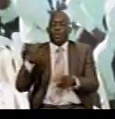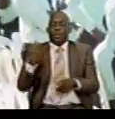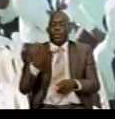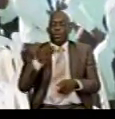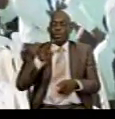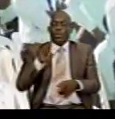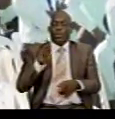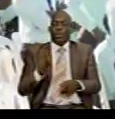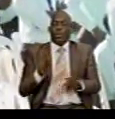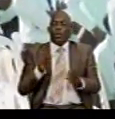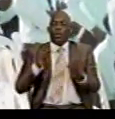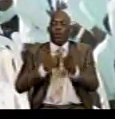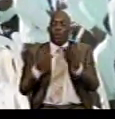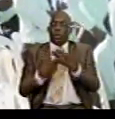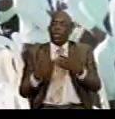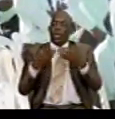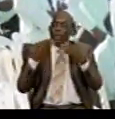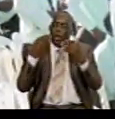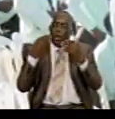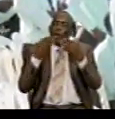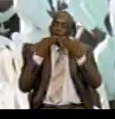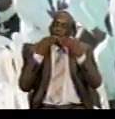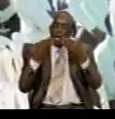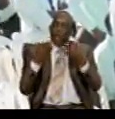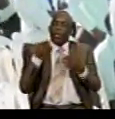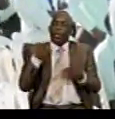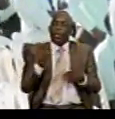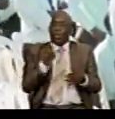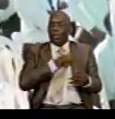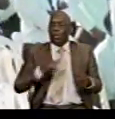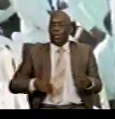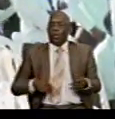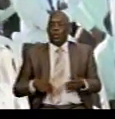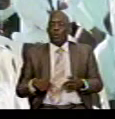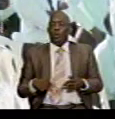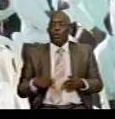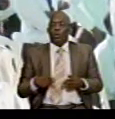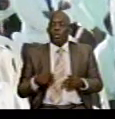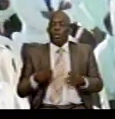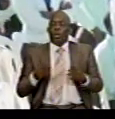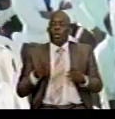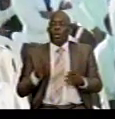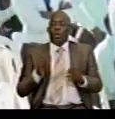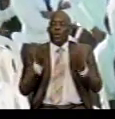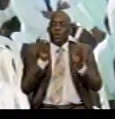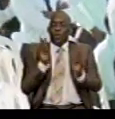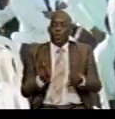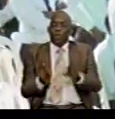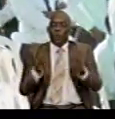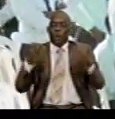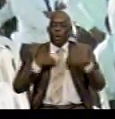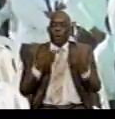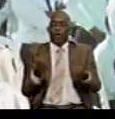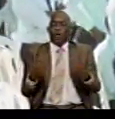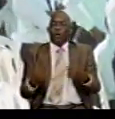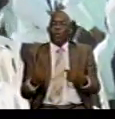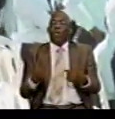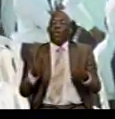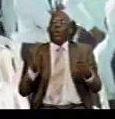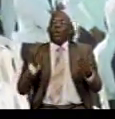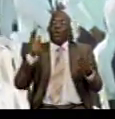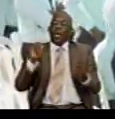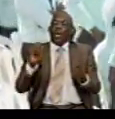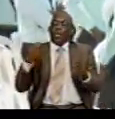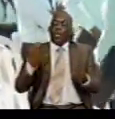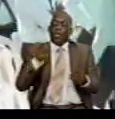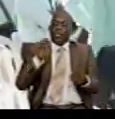programme de la croisade. Can't you thank the Lord? Pourquoi ne pas remercier Nations le Seigneur? Nations are taught and turn around. Quand les choses se transforment. By GCK program. Par le programme de la